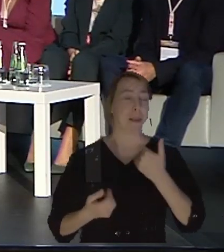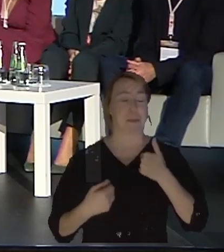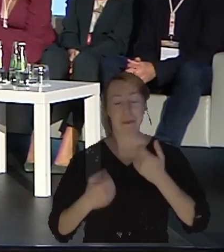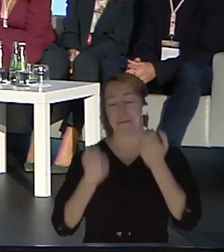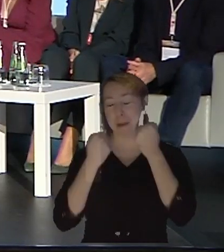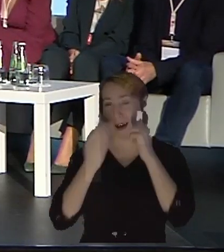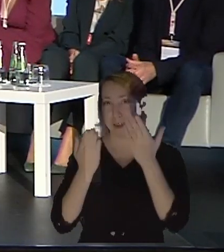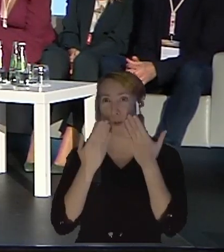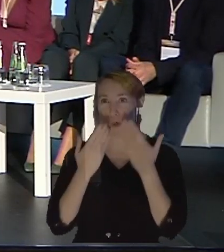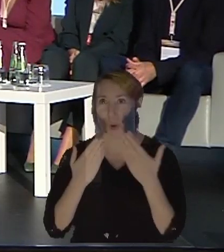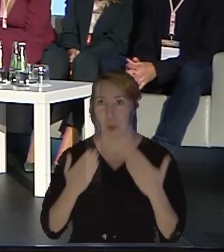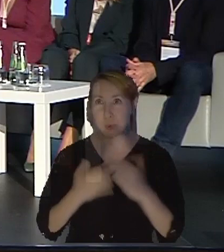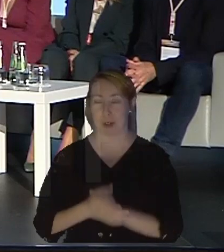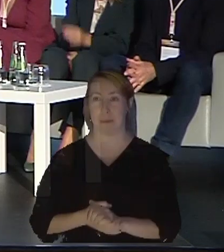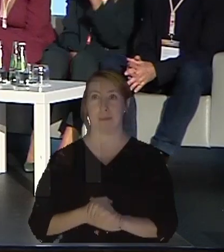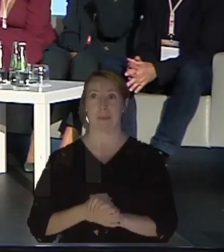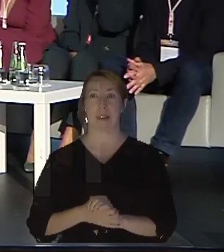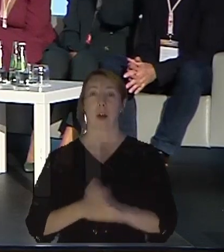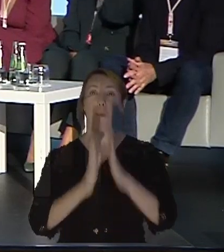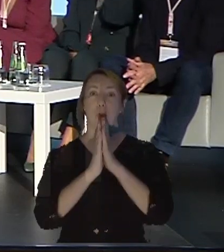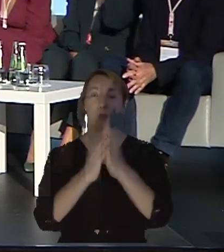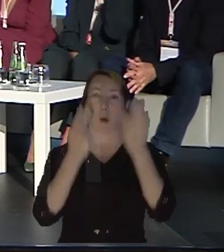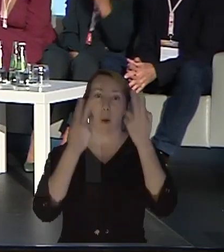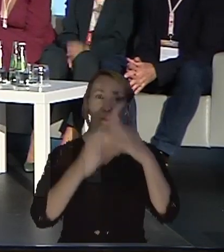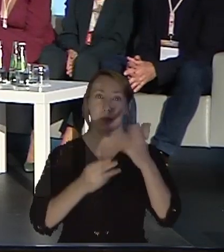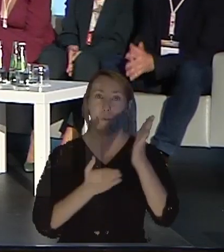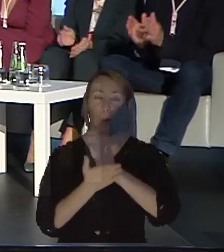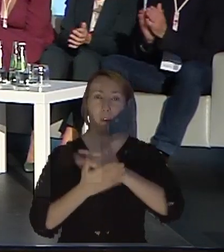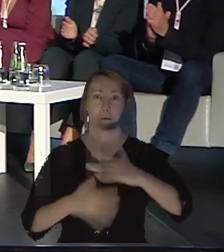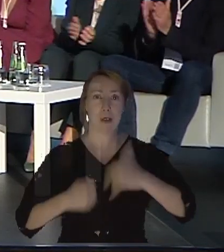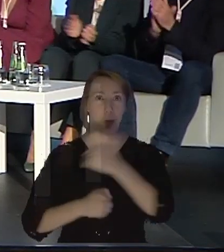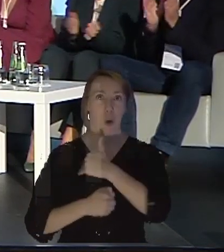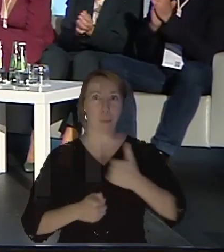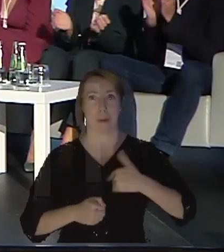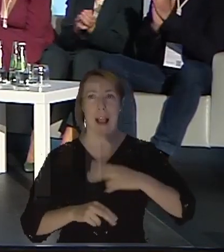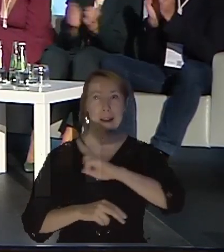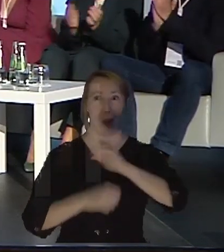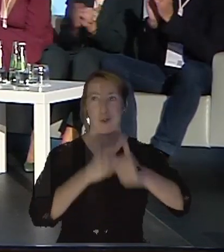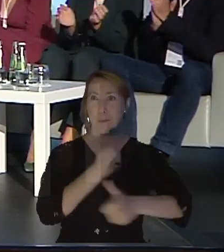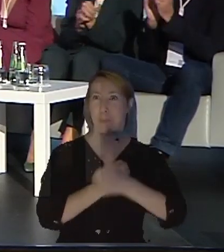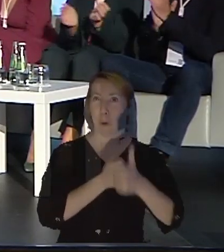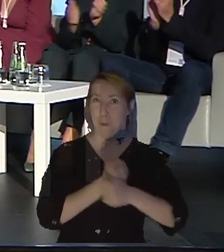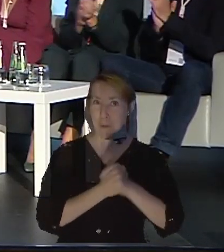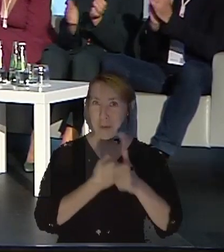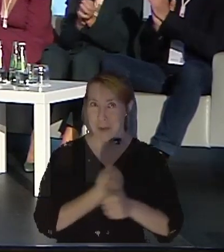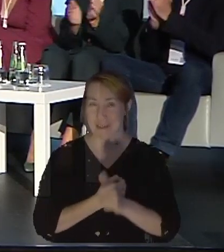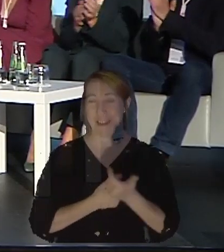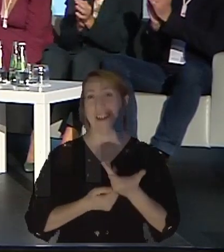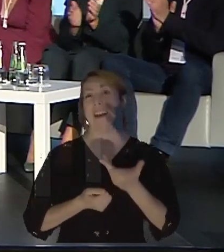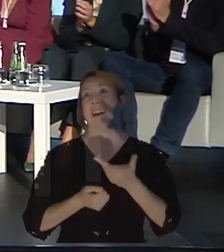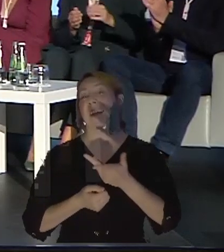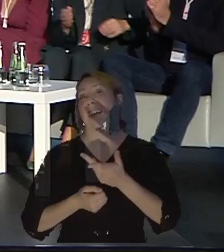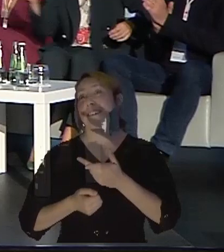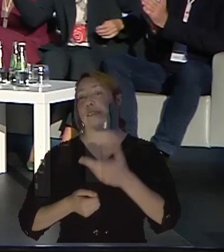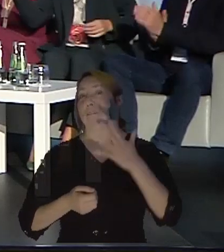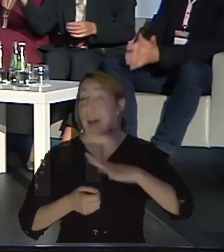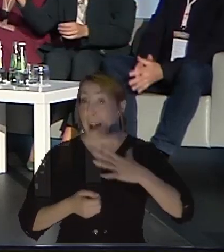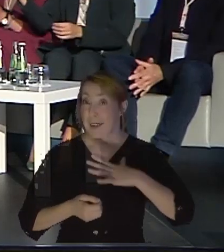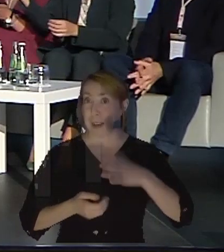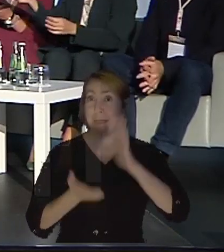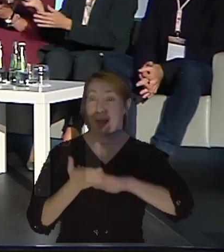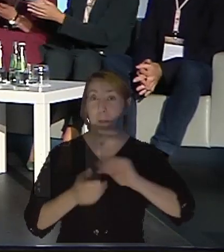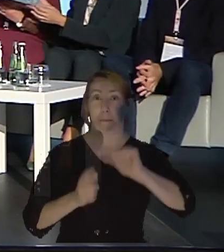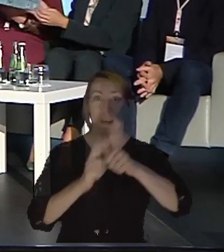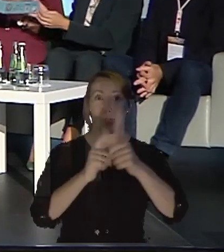bardzo. Odwiedzajcie Wielkopolskę, z każdego powodu warto nagrody dla pierwszego i